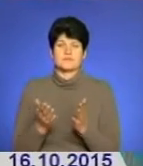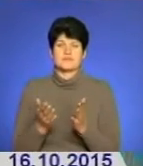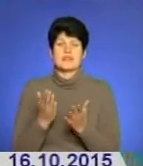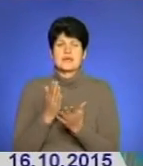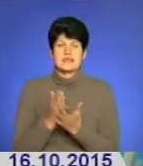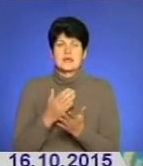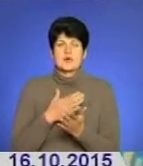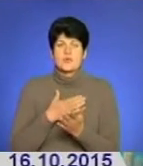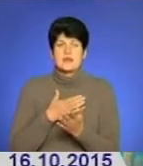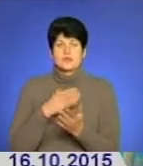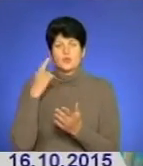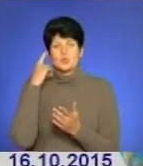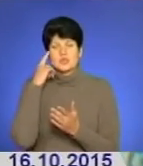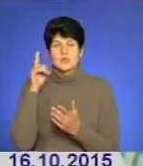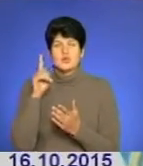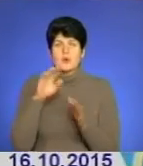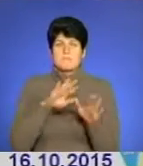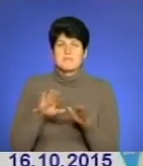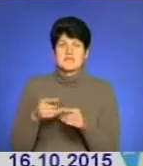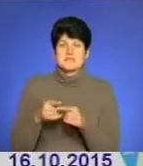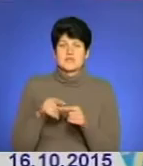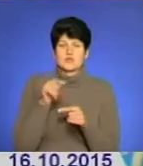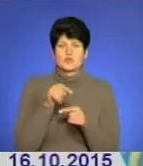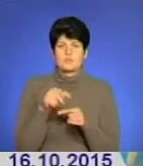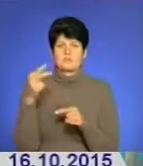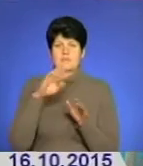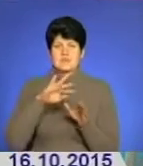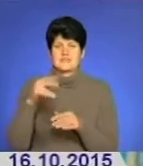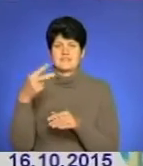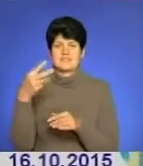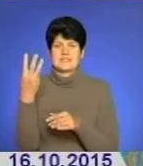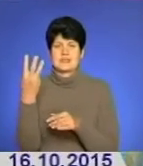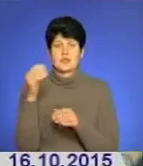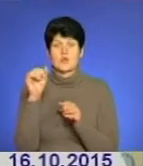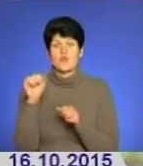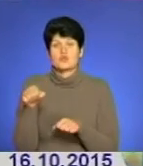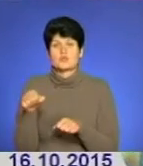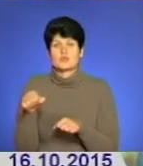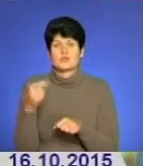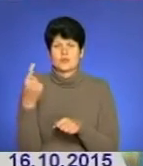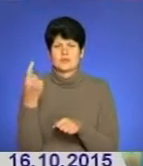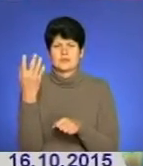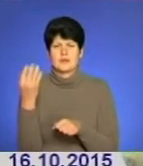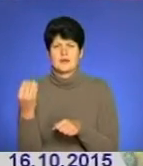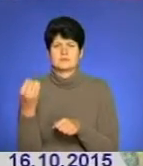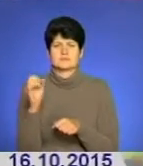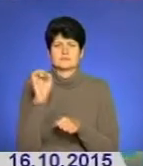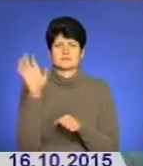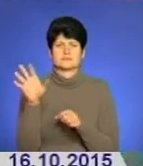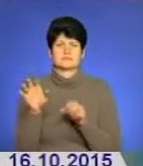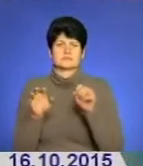Є в мене такі думки, що після цього, після 23-го, можливо, по дню зможемо дати там